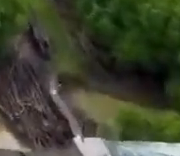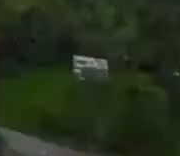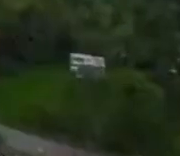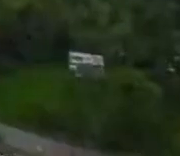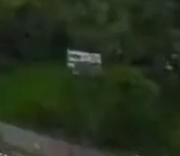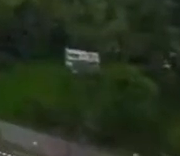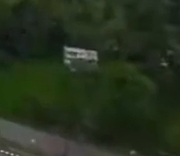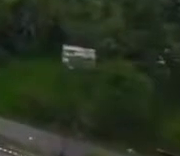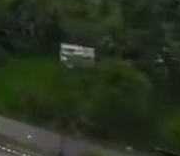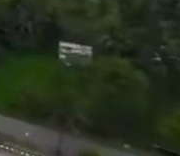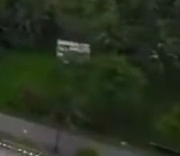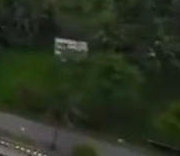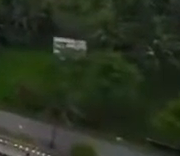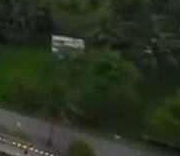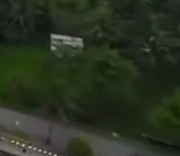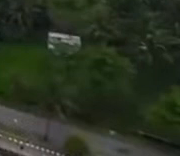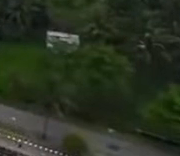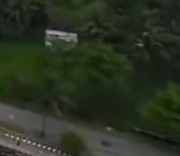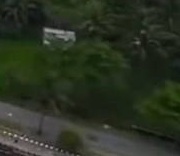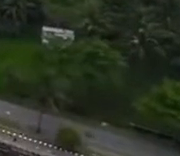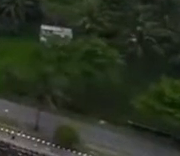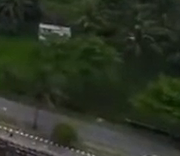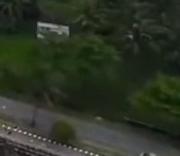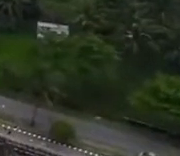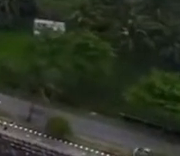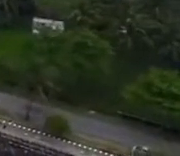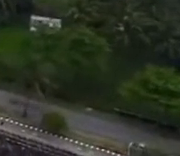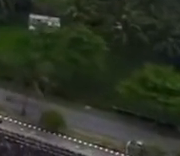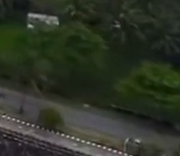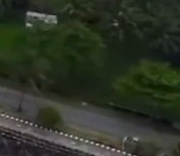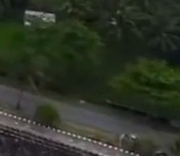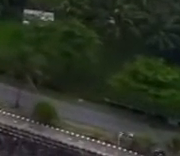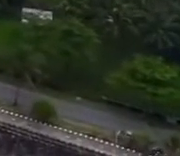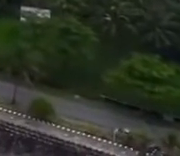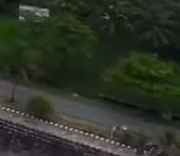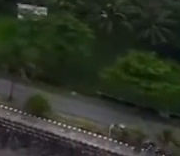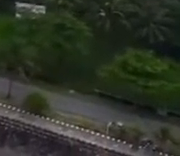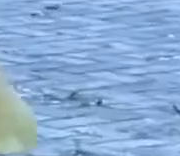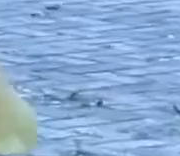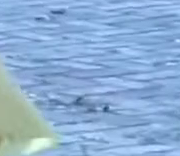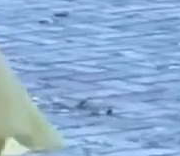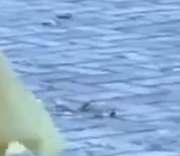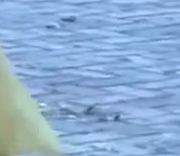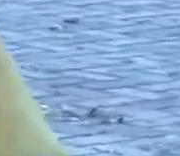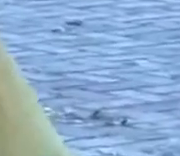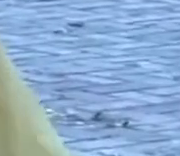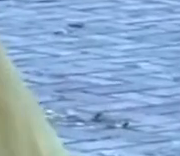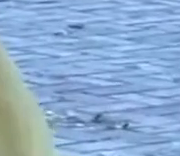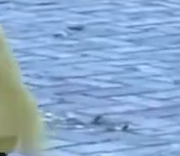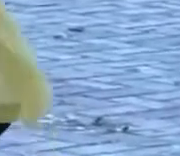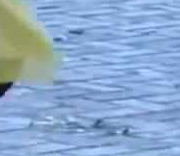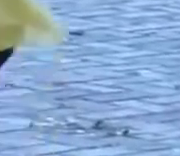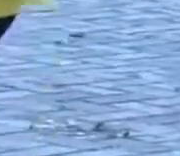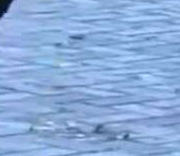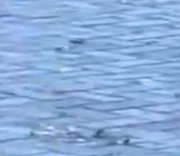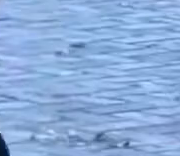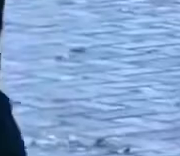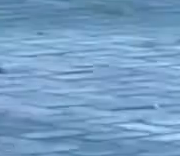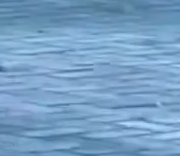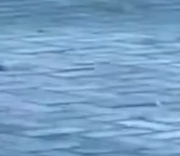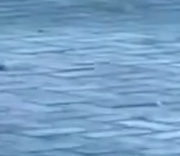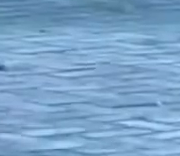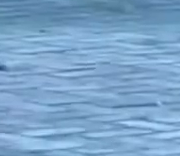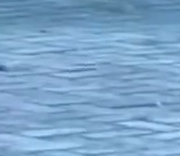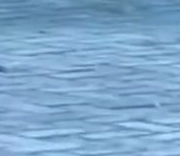Namun, sekaligus sebagai sumber dana mandiri untuk kegiatan-kegiatan Tagana dan KSB. Kami